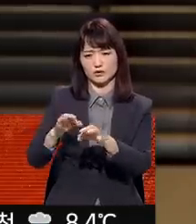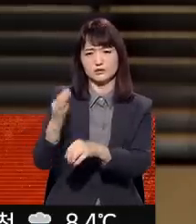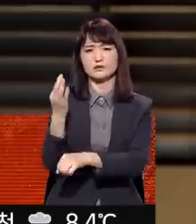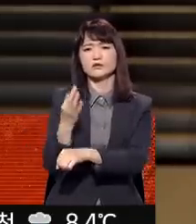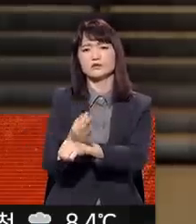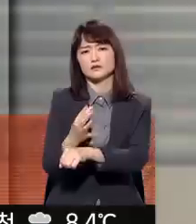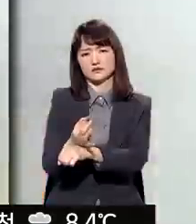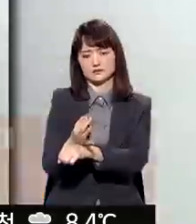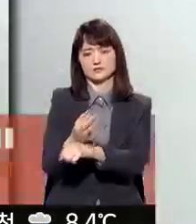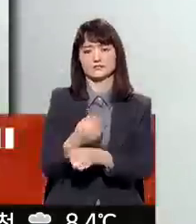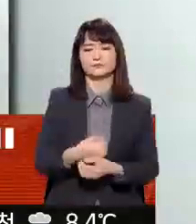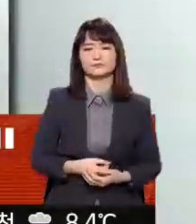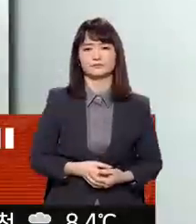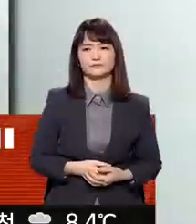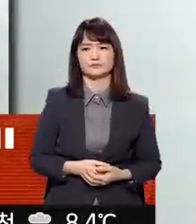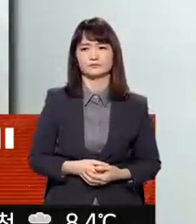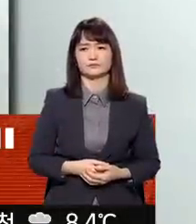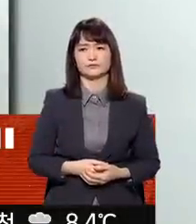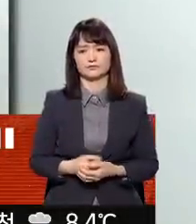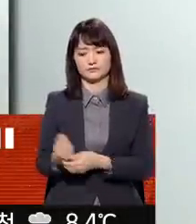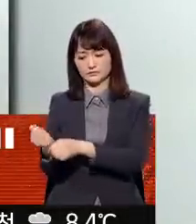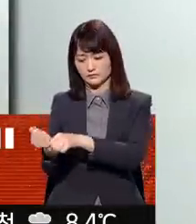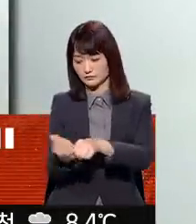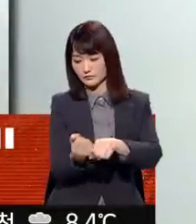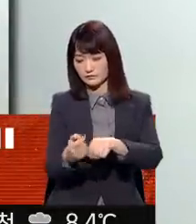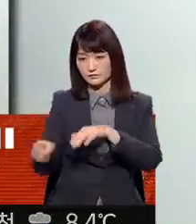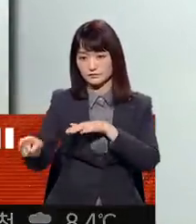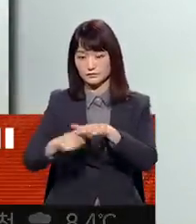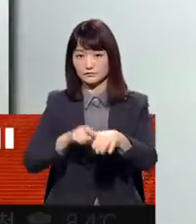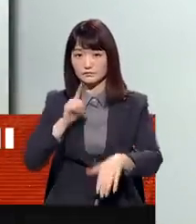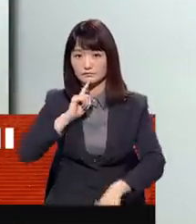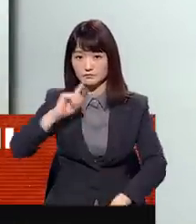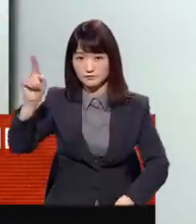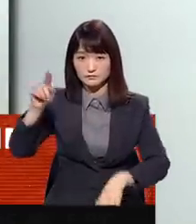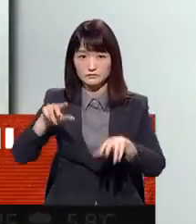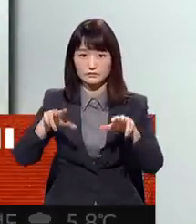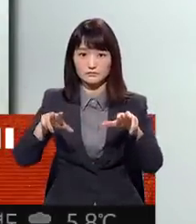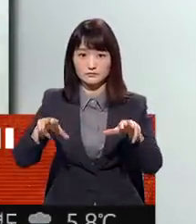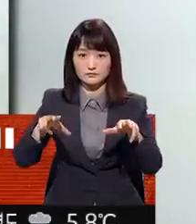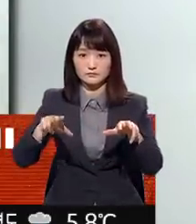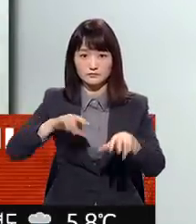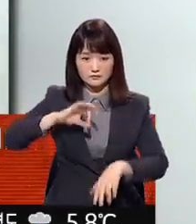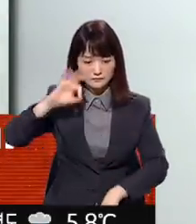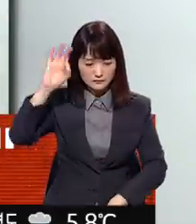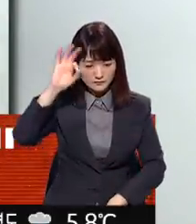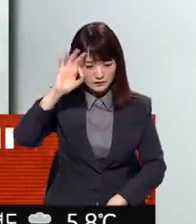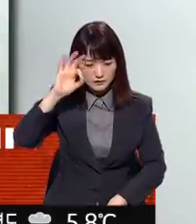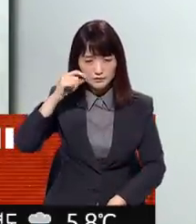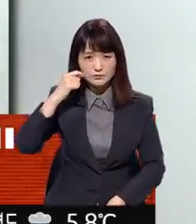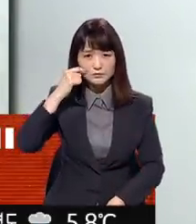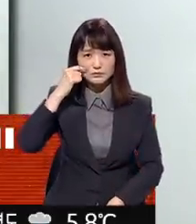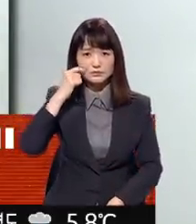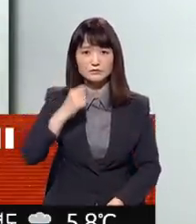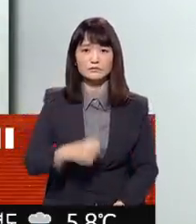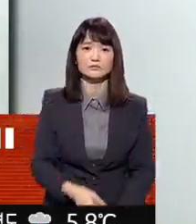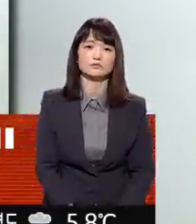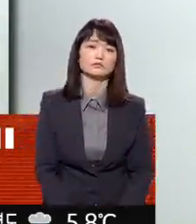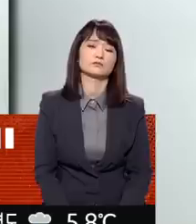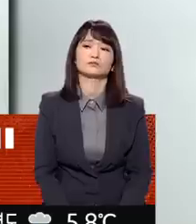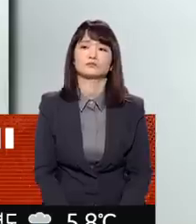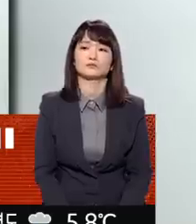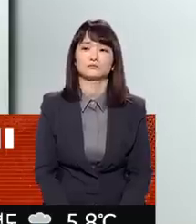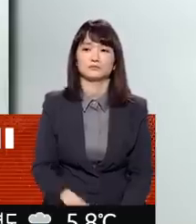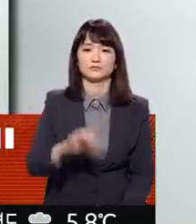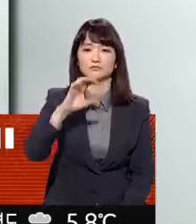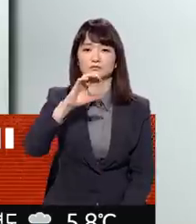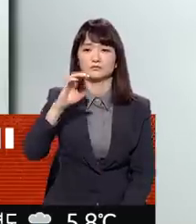지금 생각이 들었는데 절도로 경찰에 신고를 했는데 아직까지 검거가 안 되고 있습니다. 근데 지금 저희가 CCTV